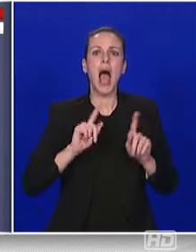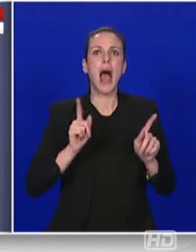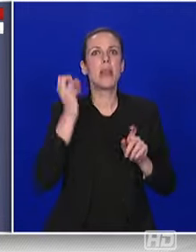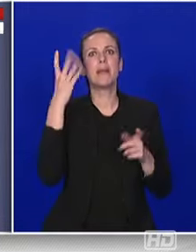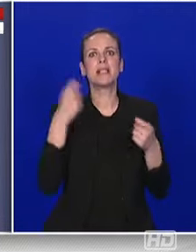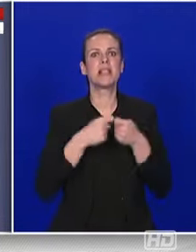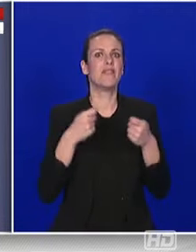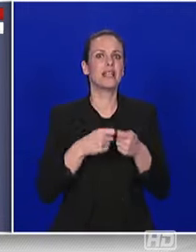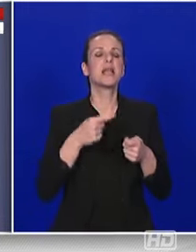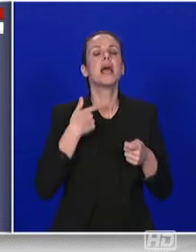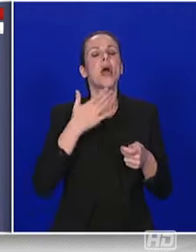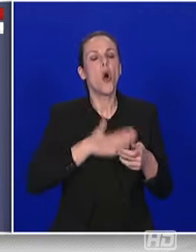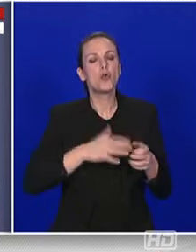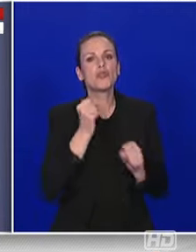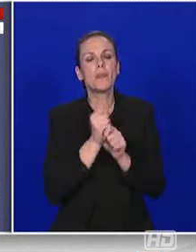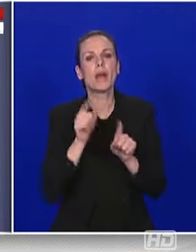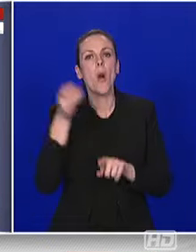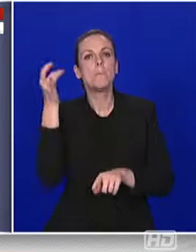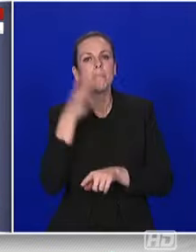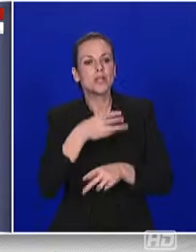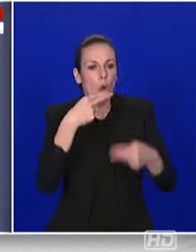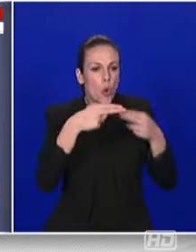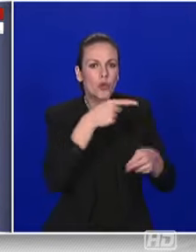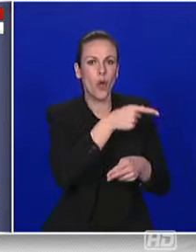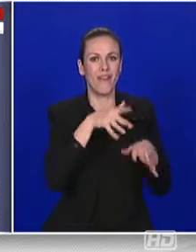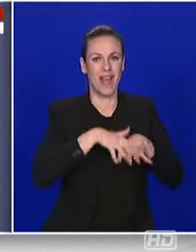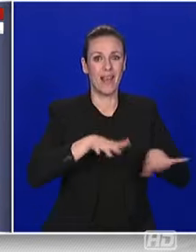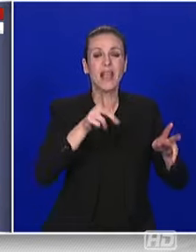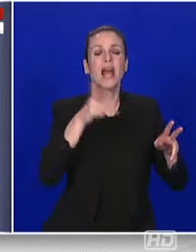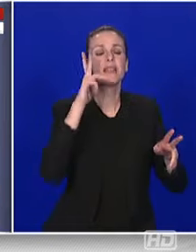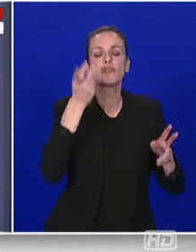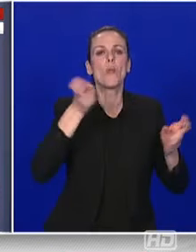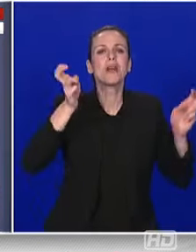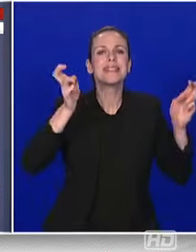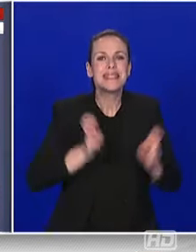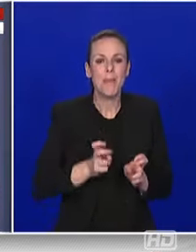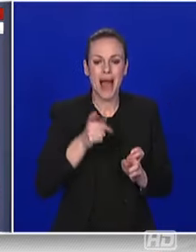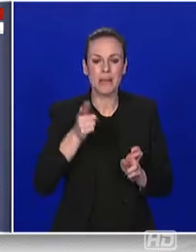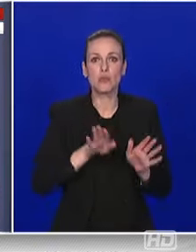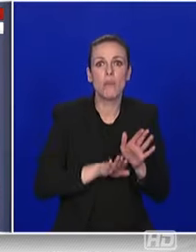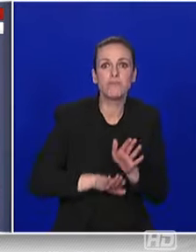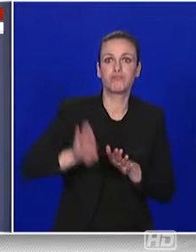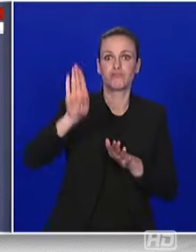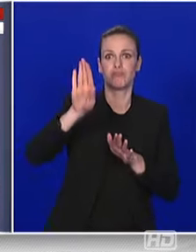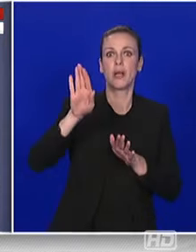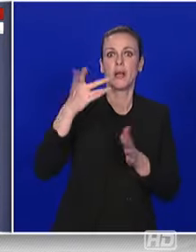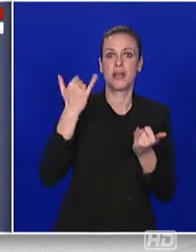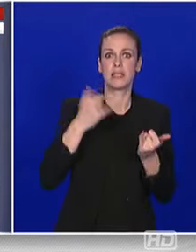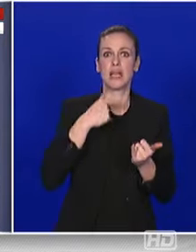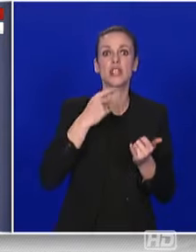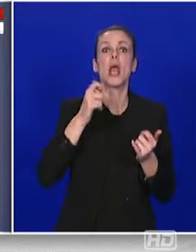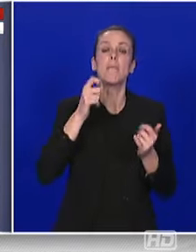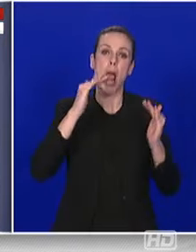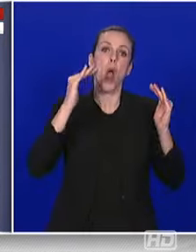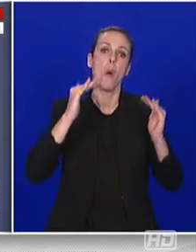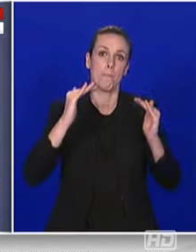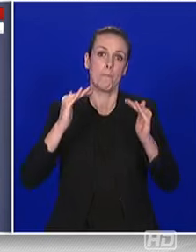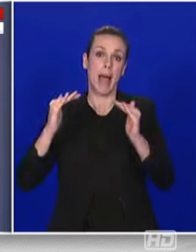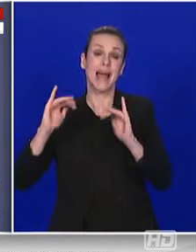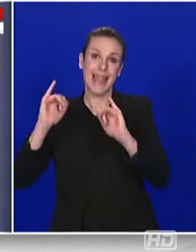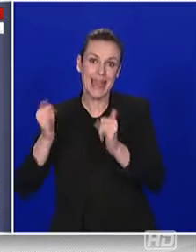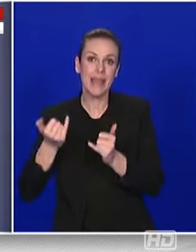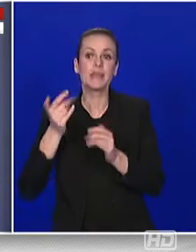bolji i brži učinak kontrole epidemije, odnosno da se smanji ovaj rast koji govorimo da je sada usporen, da bismo jednog